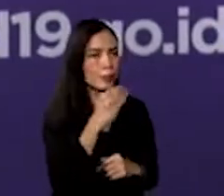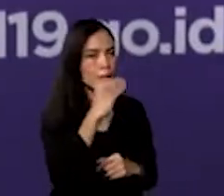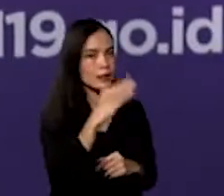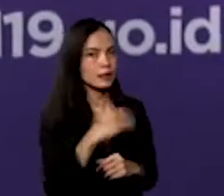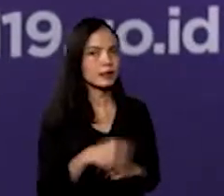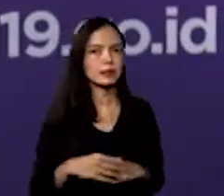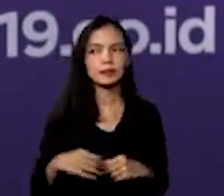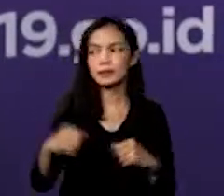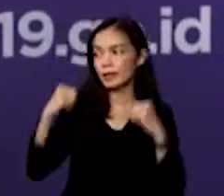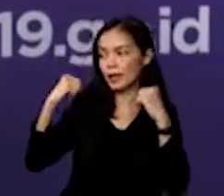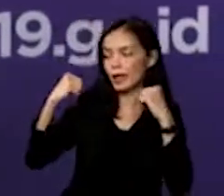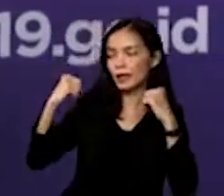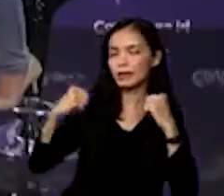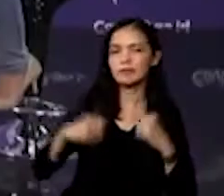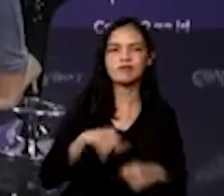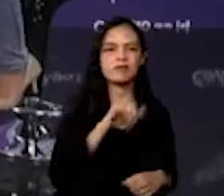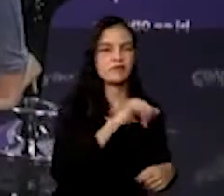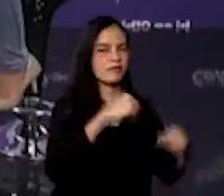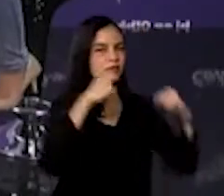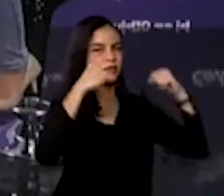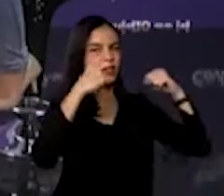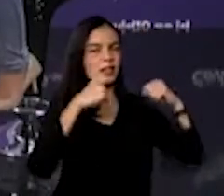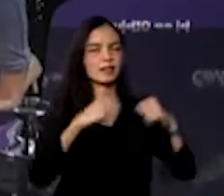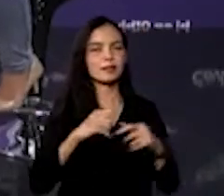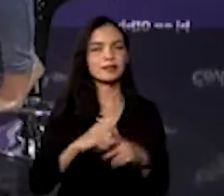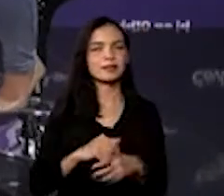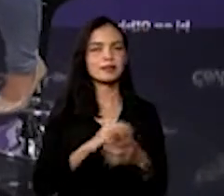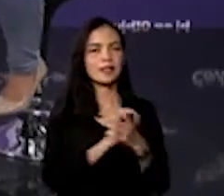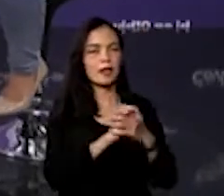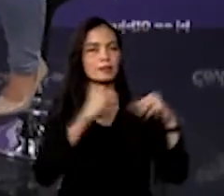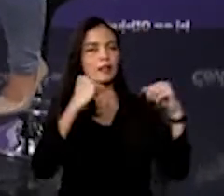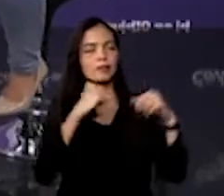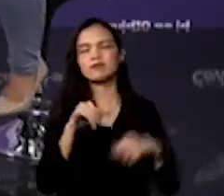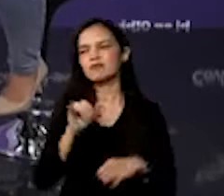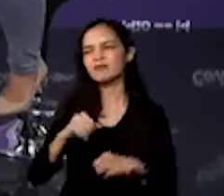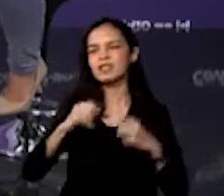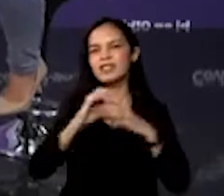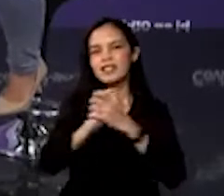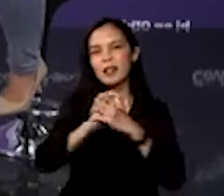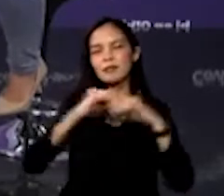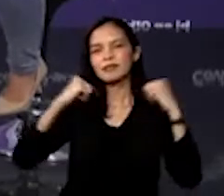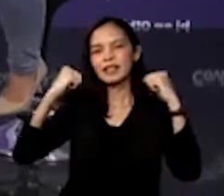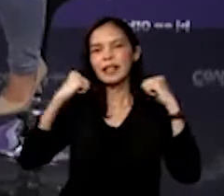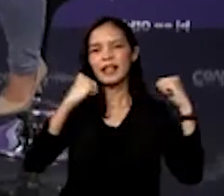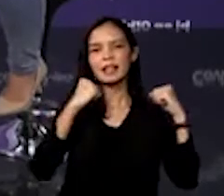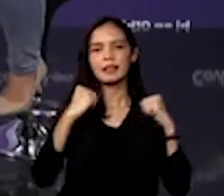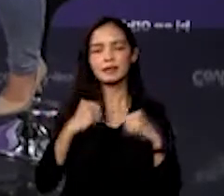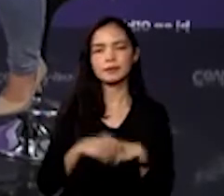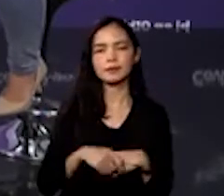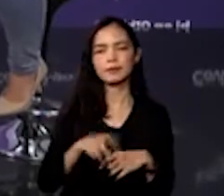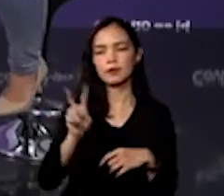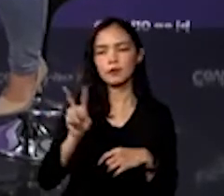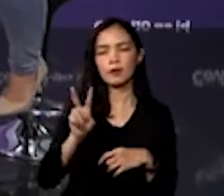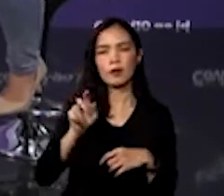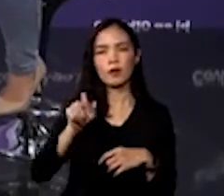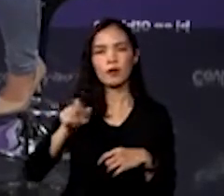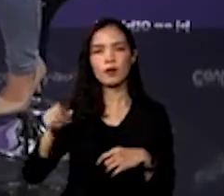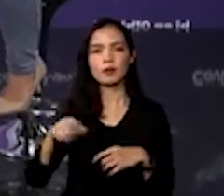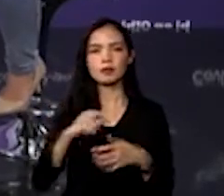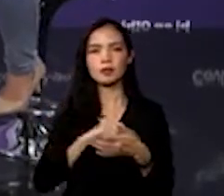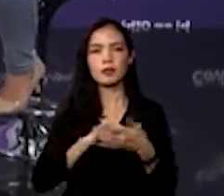sehat dok sehat Salam sehat sem biasa Salam sehat untuk semua Oke yang kedua sudah ada penyanyi kita yaitu